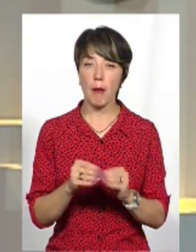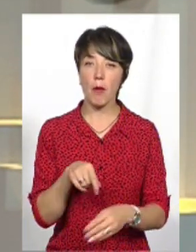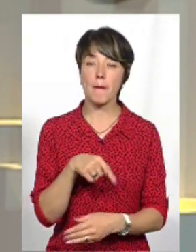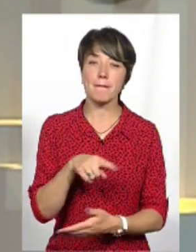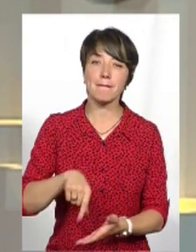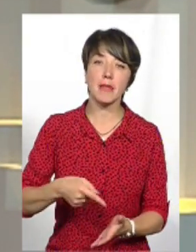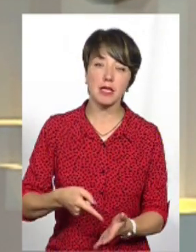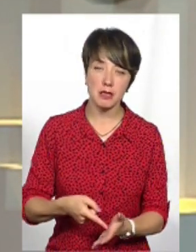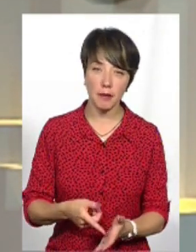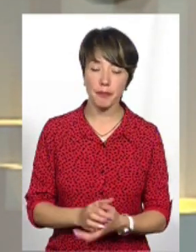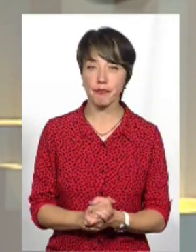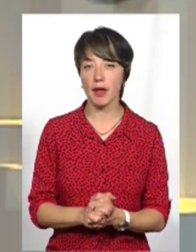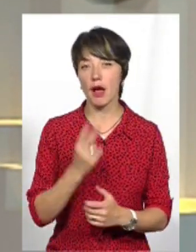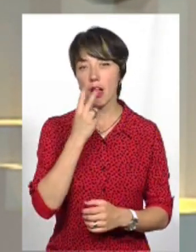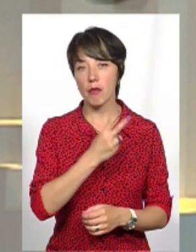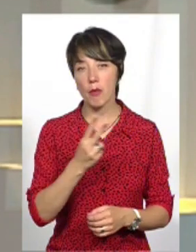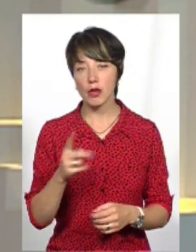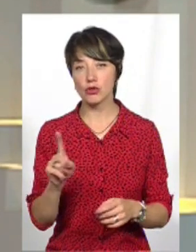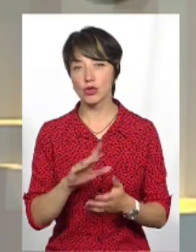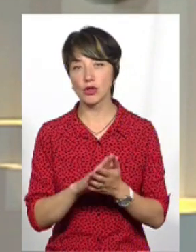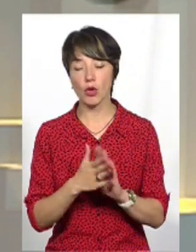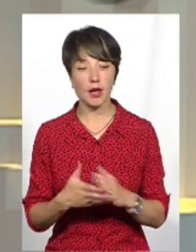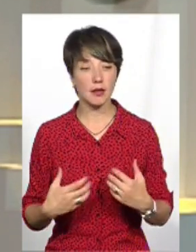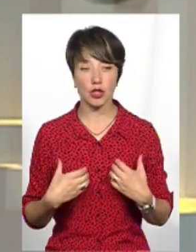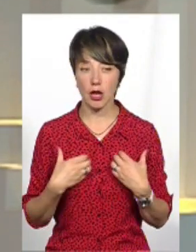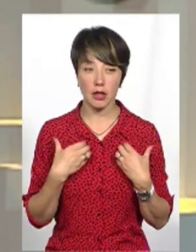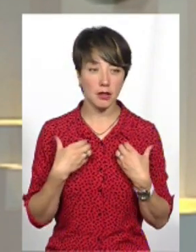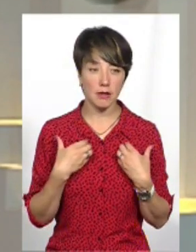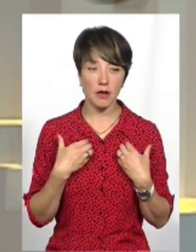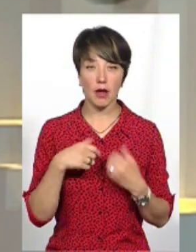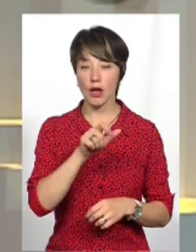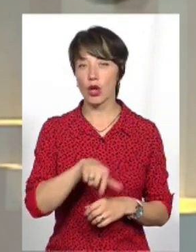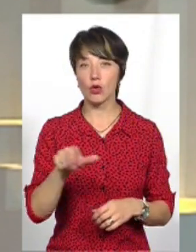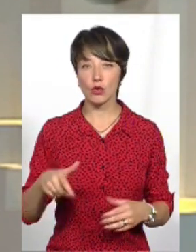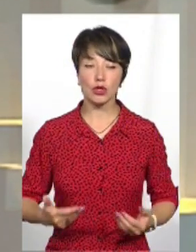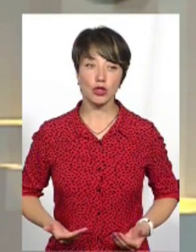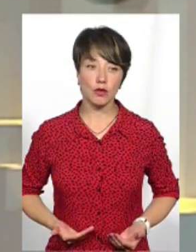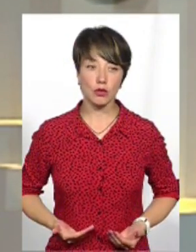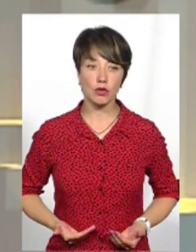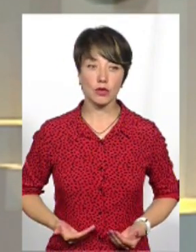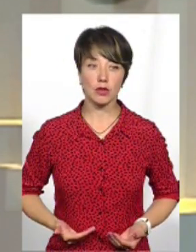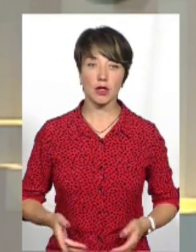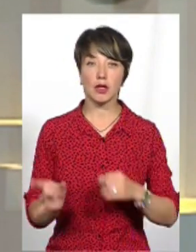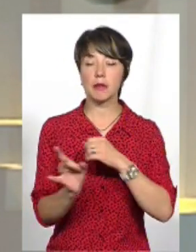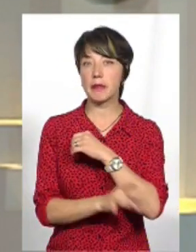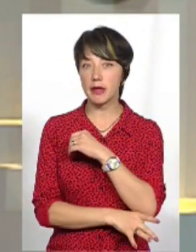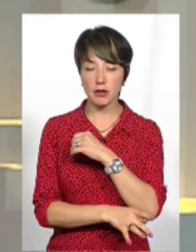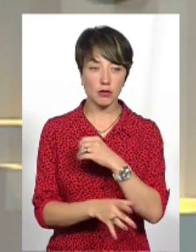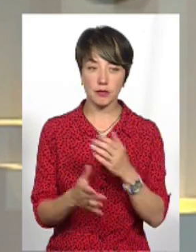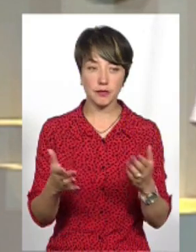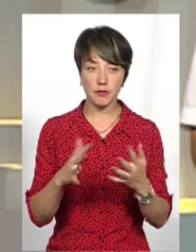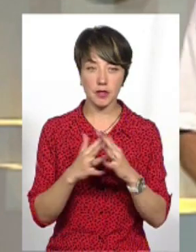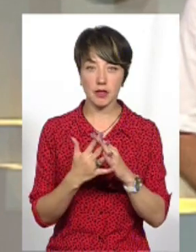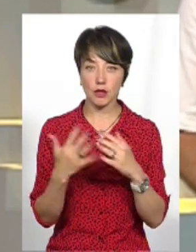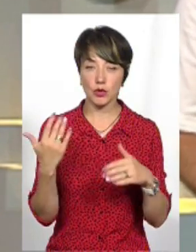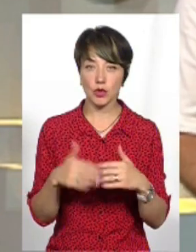міста. Значить, побачили, що ситуація жахлива вкрай. Тобто люди живуть вкрай бідно, на межі бідності